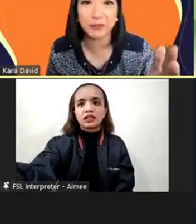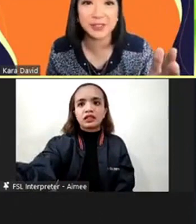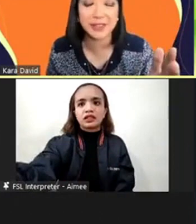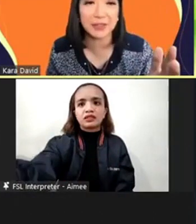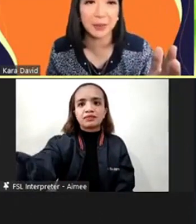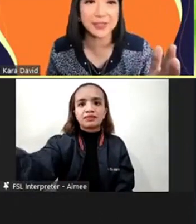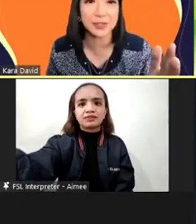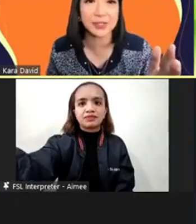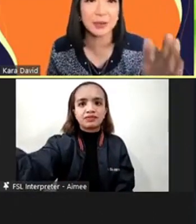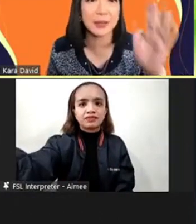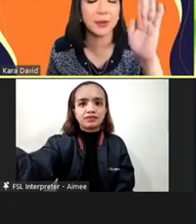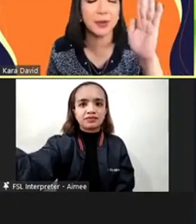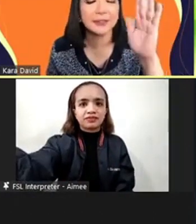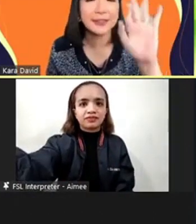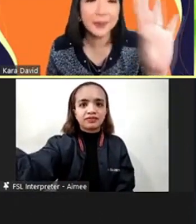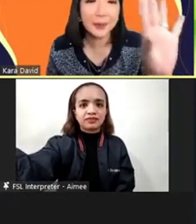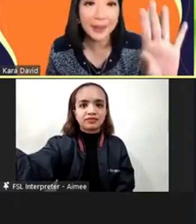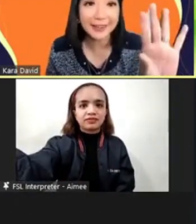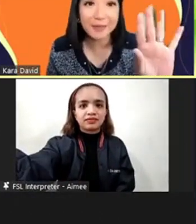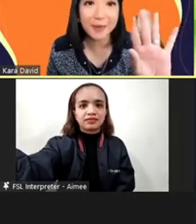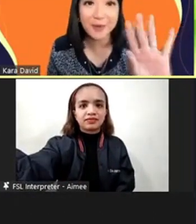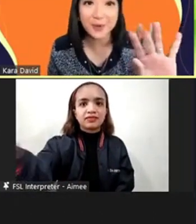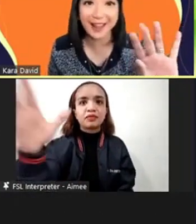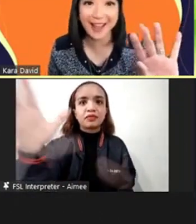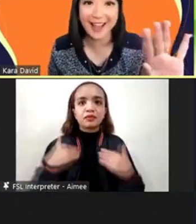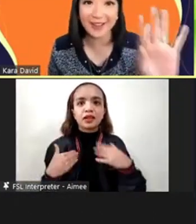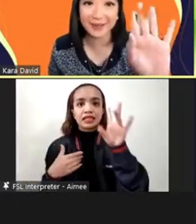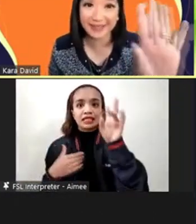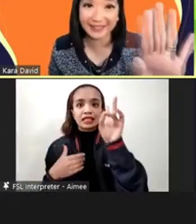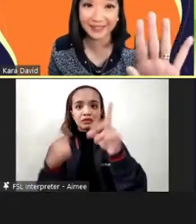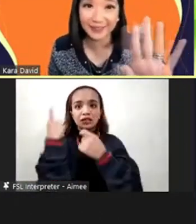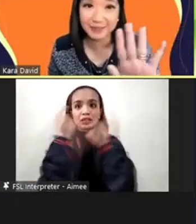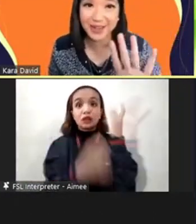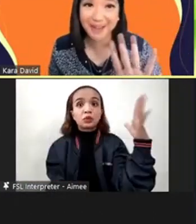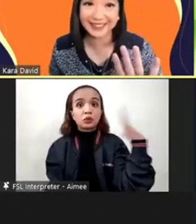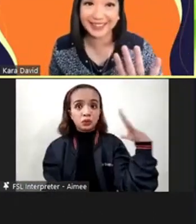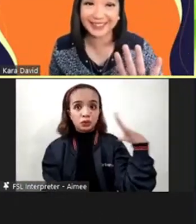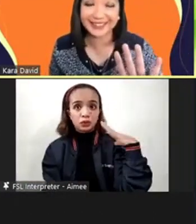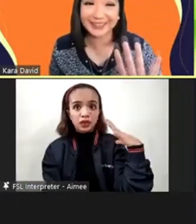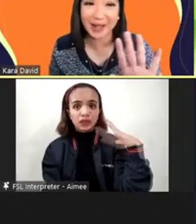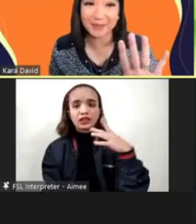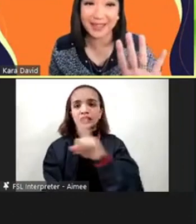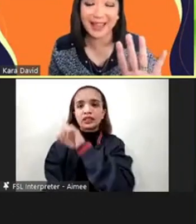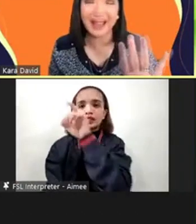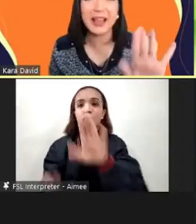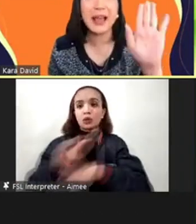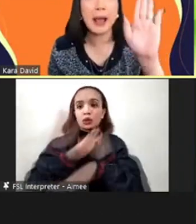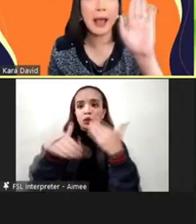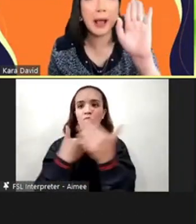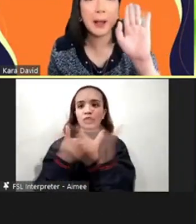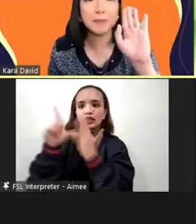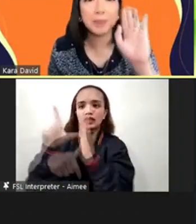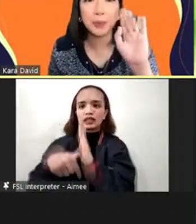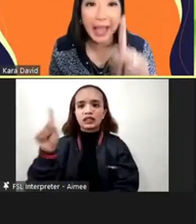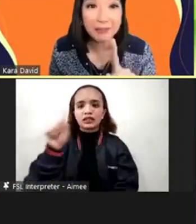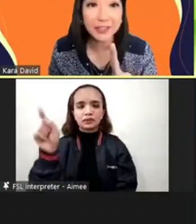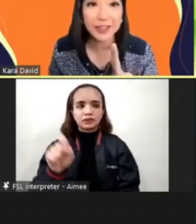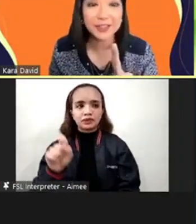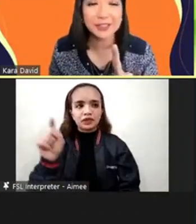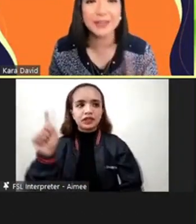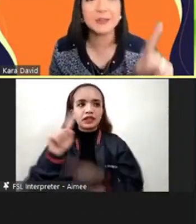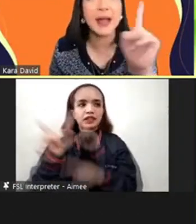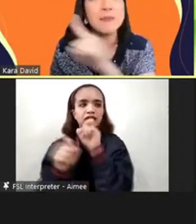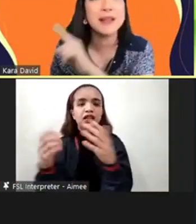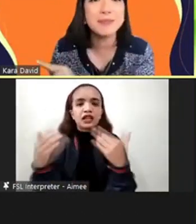I have 7 questions here, pero wait lang po muna. Tatanungin po natin lahat yan mamaya. Sige. We have